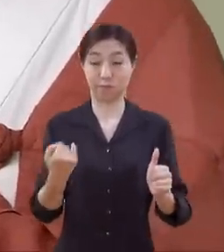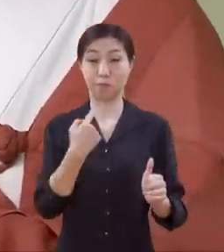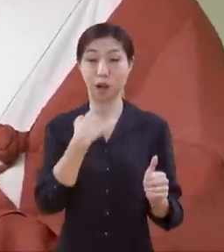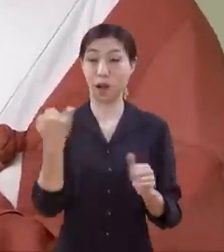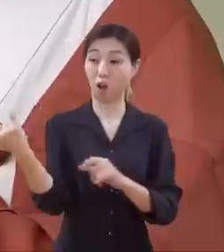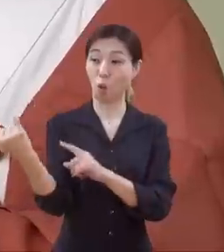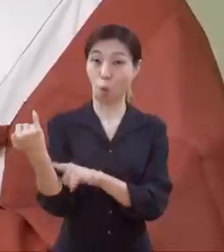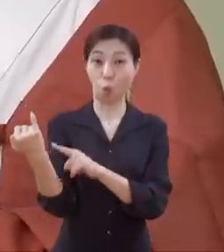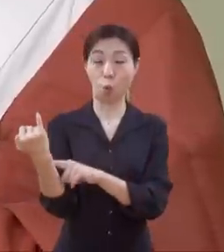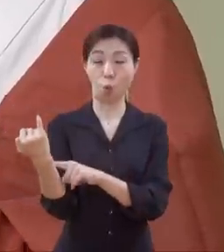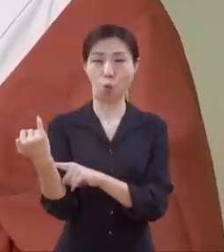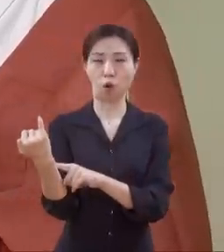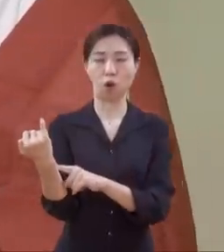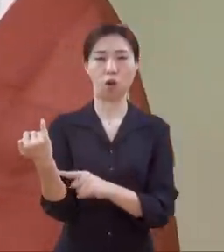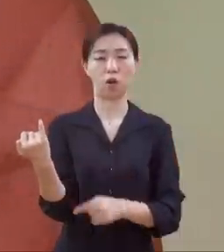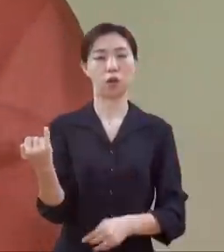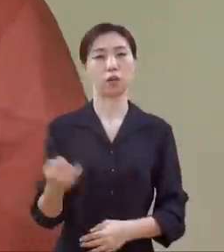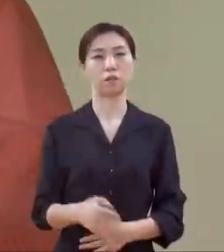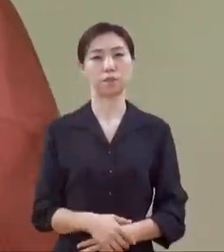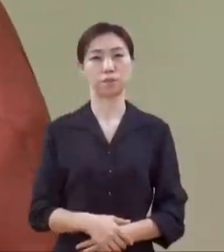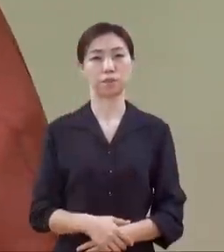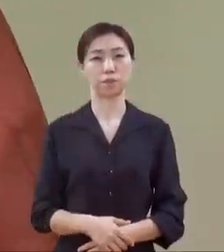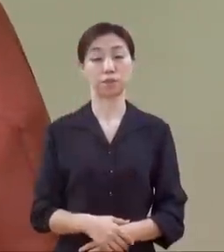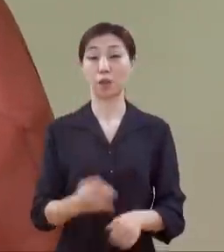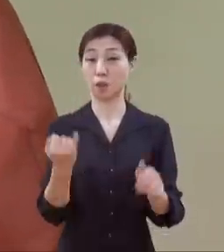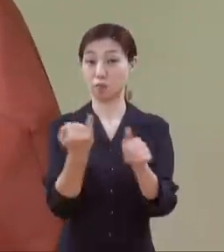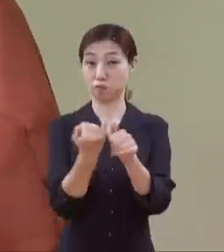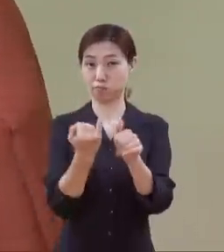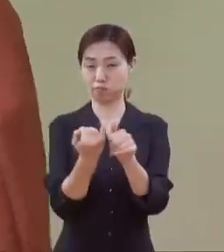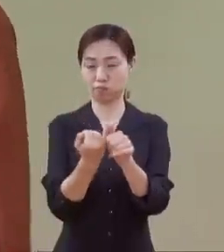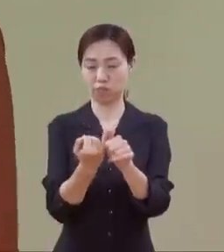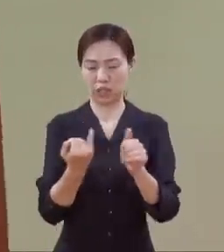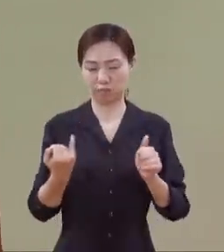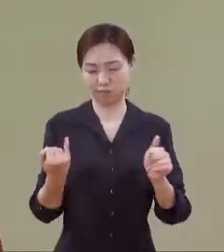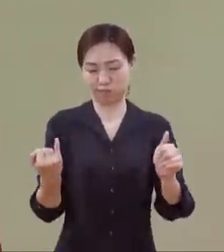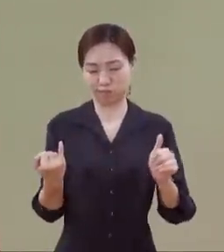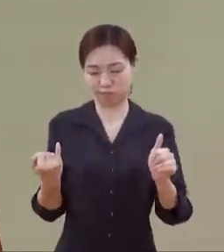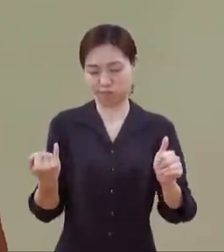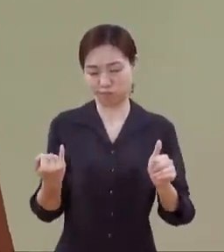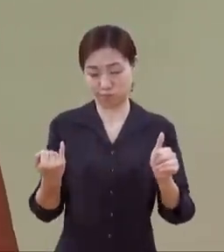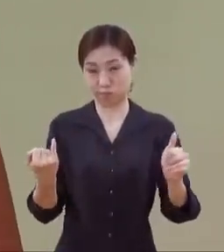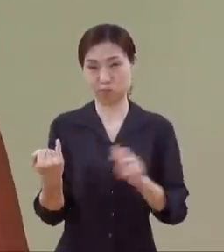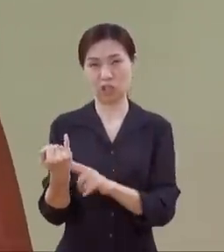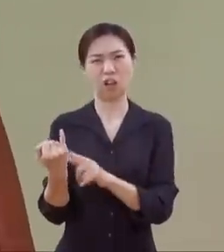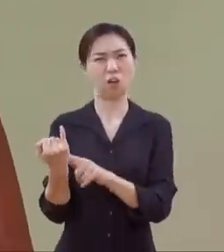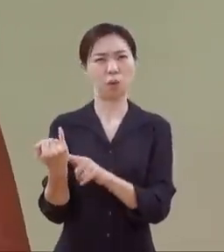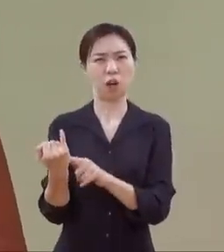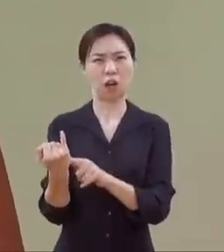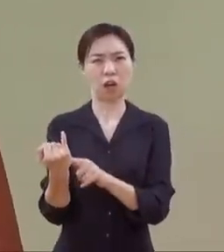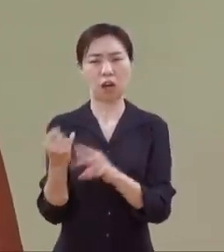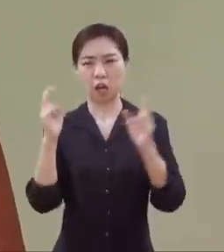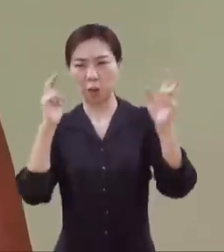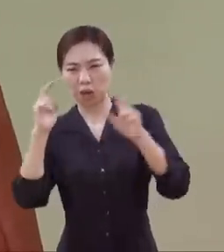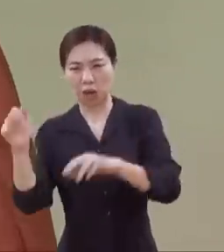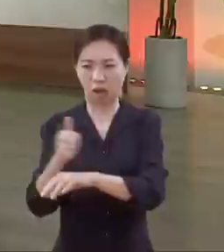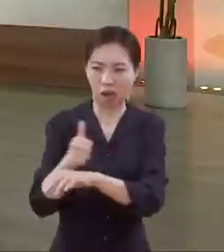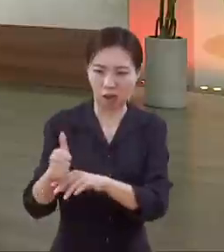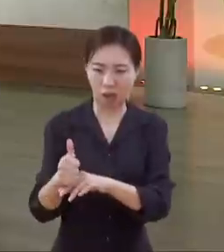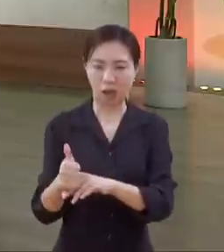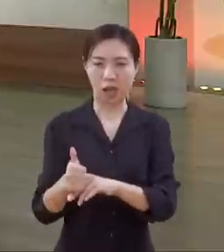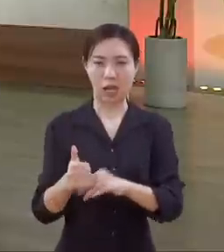여성 불자님이 불자님이 오랫동안 이렇게 직장 생활하면서 가정 일까지 돌보다 보니까